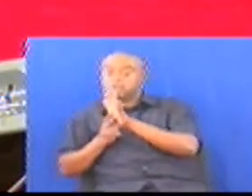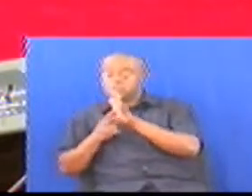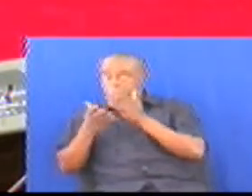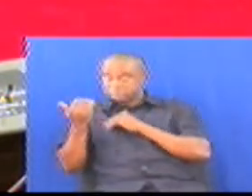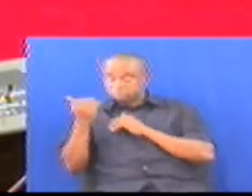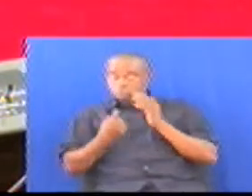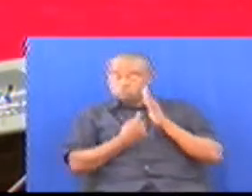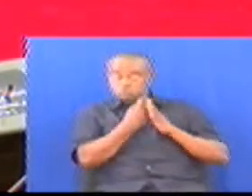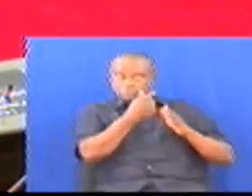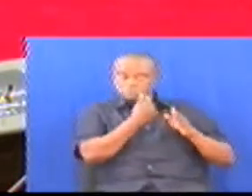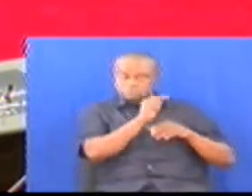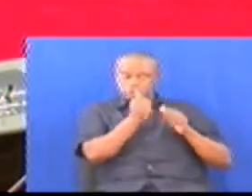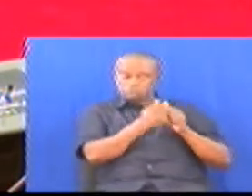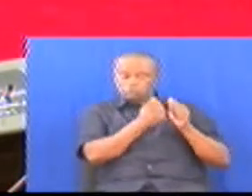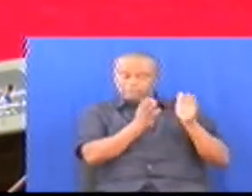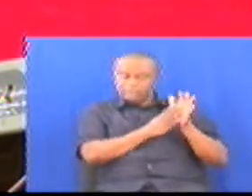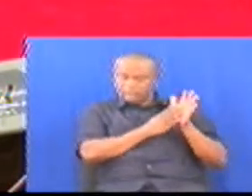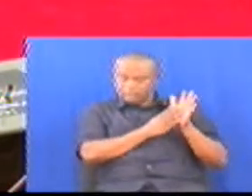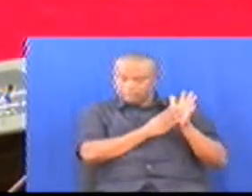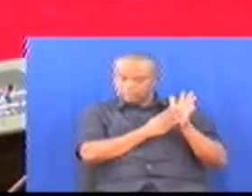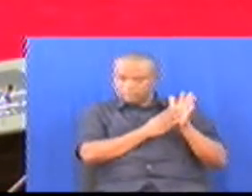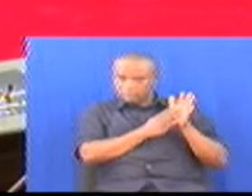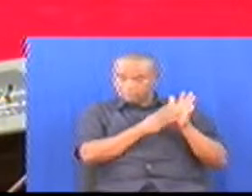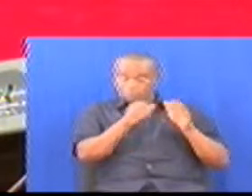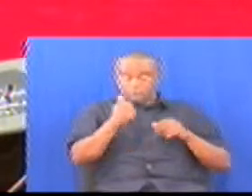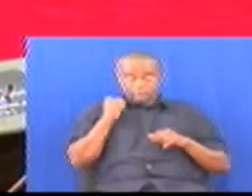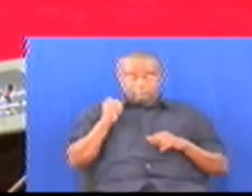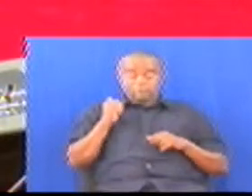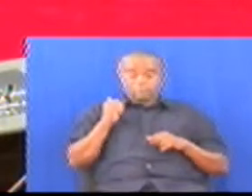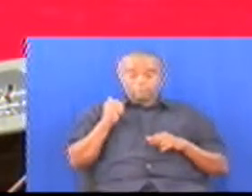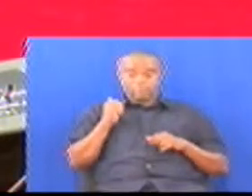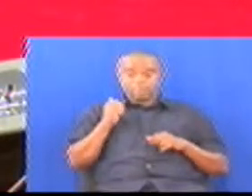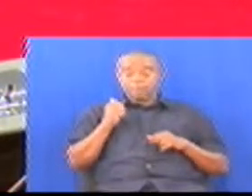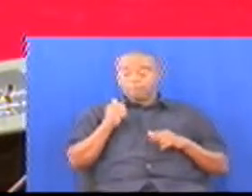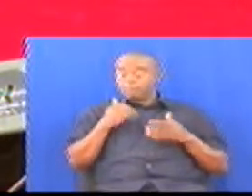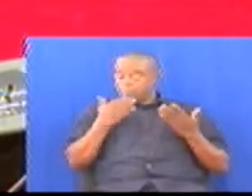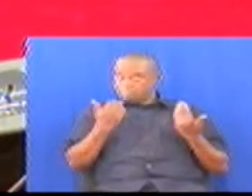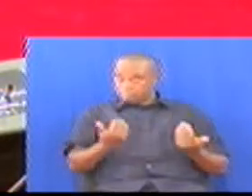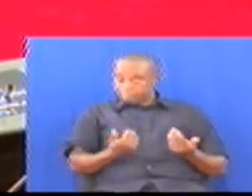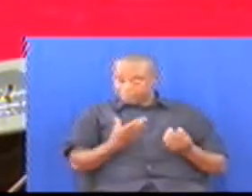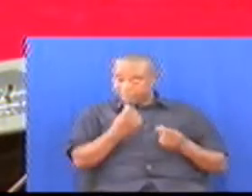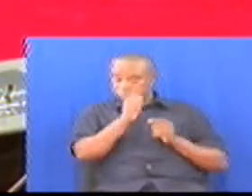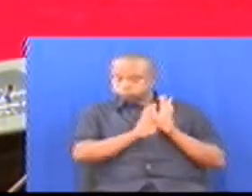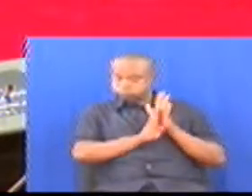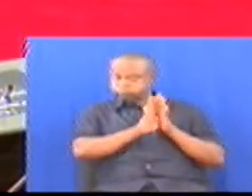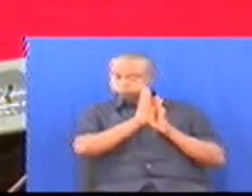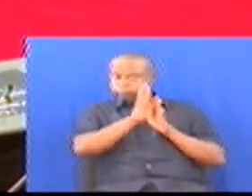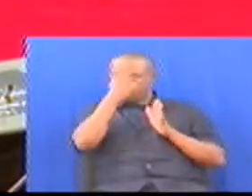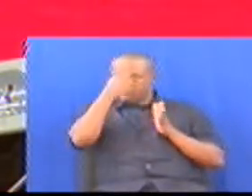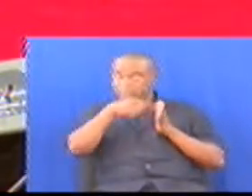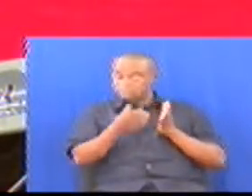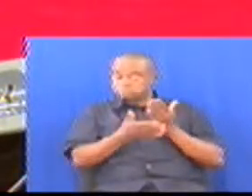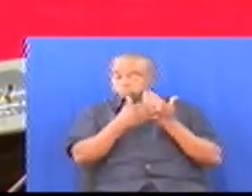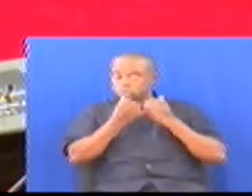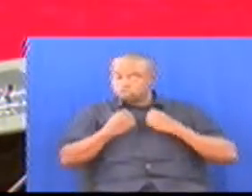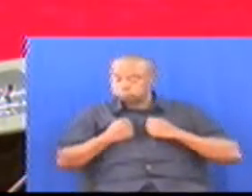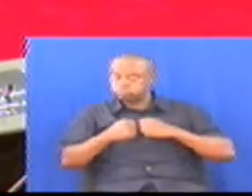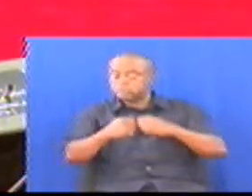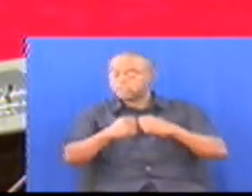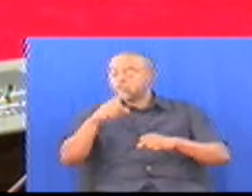shilingi trilioni 18.6% Aprili 2019. Ukuaji huo unaenda sambamba na utekelezaji wa sera ya